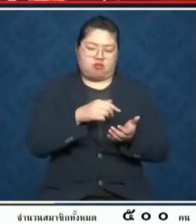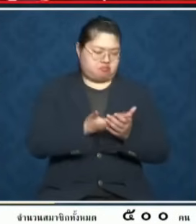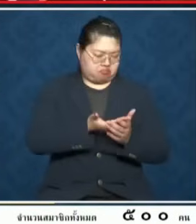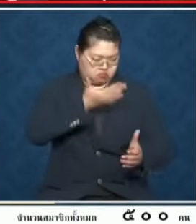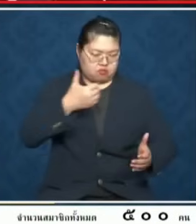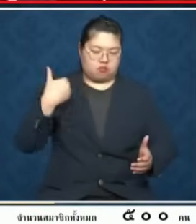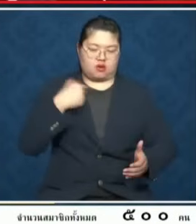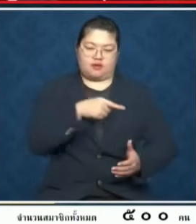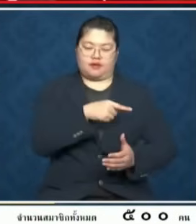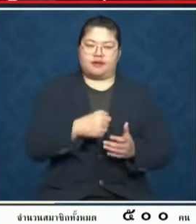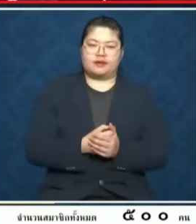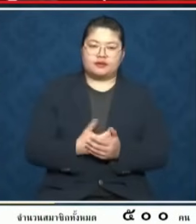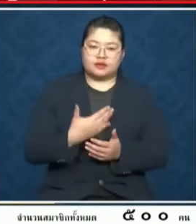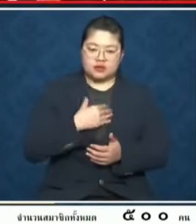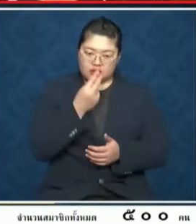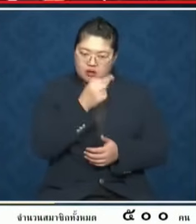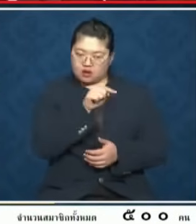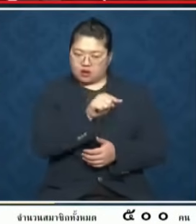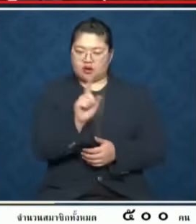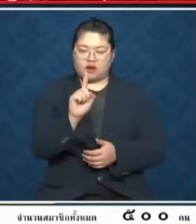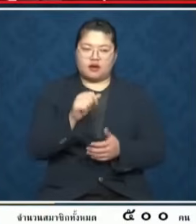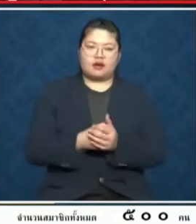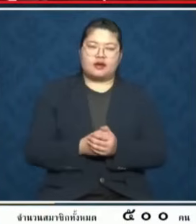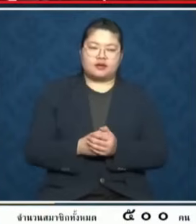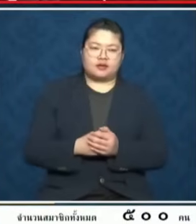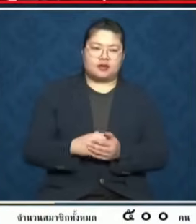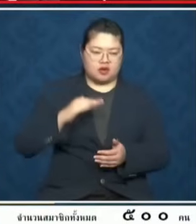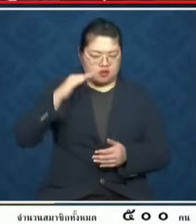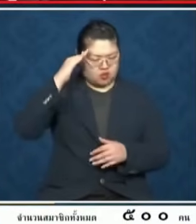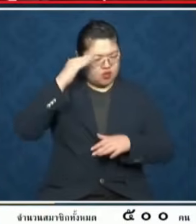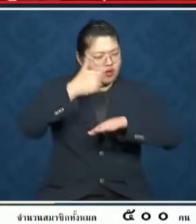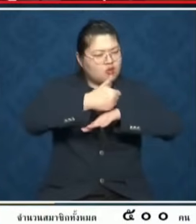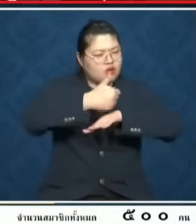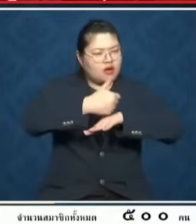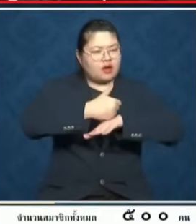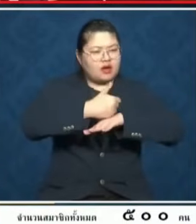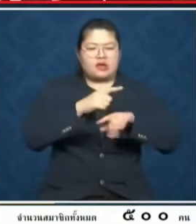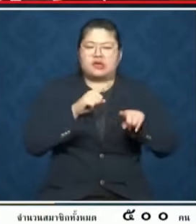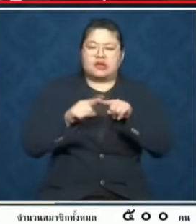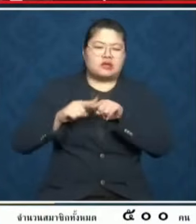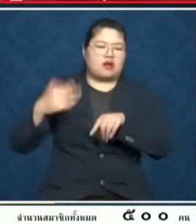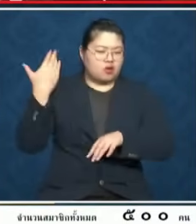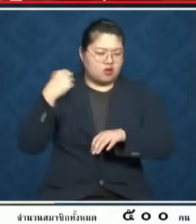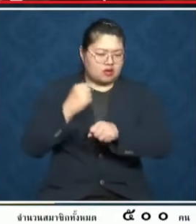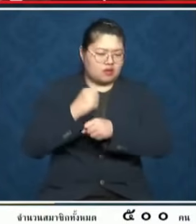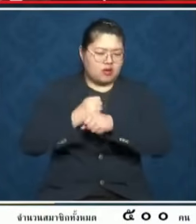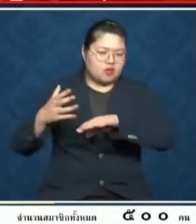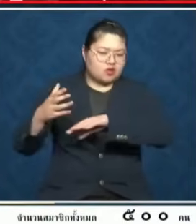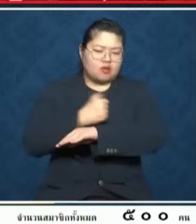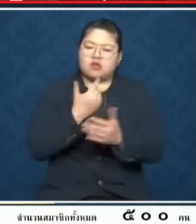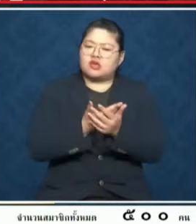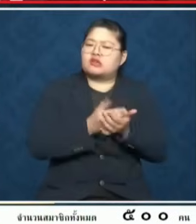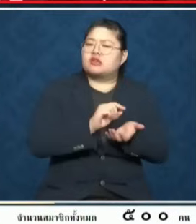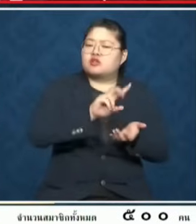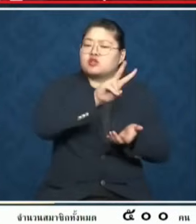มากดิฉันค้นพบกรุสมบัติของนายพลที่พ้นตำแหน่งทางการเมืองหลายรายบางรายมี 200ล้านค่ะ